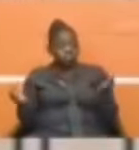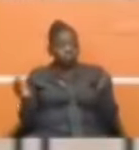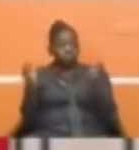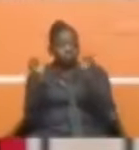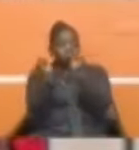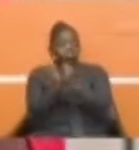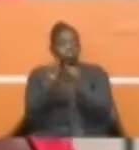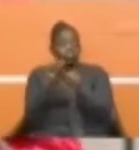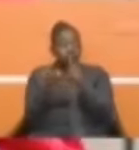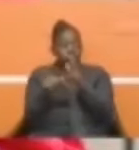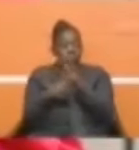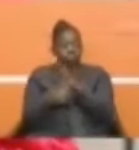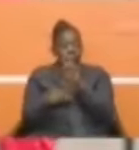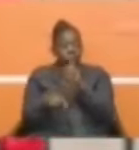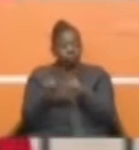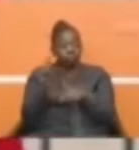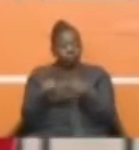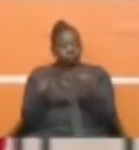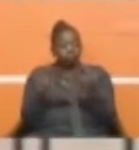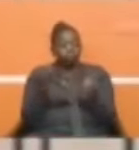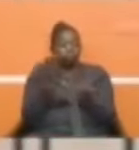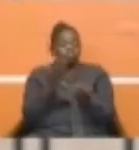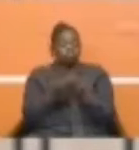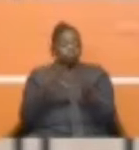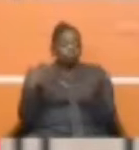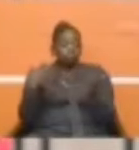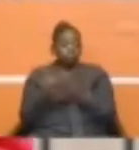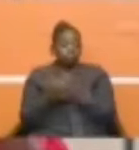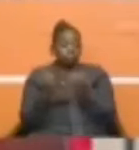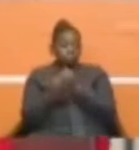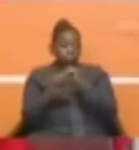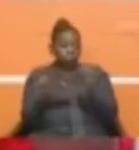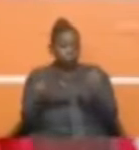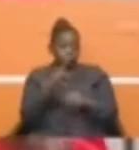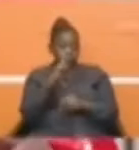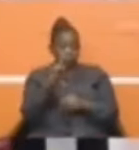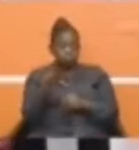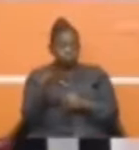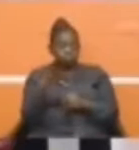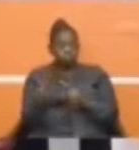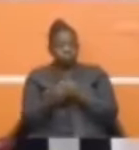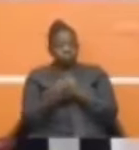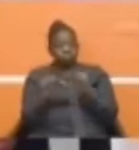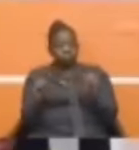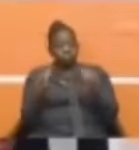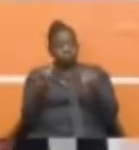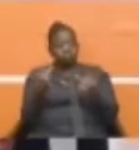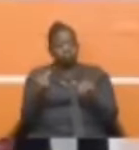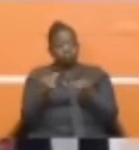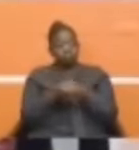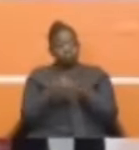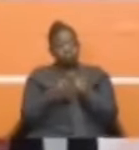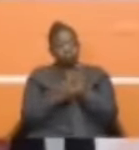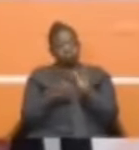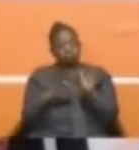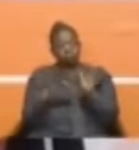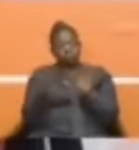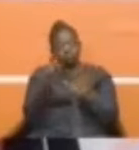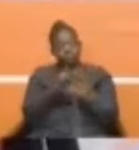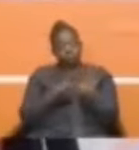bakwatibwa ku nsonga z'ebyobufuzi. Twasaba dda batebwe, twabalagira dda babate. Omubaka omukyala akiikirira